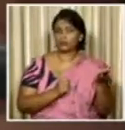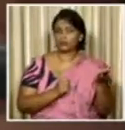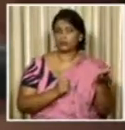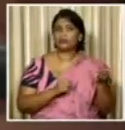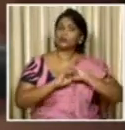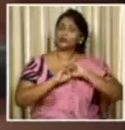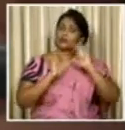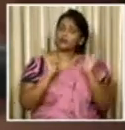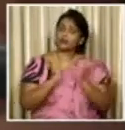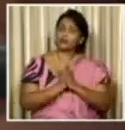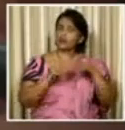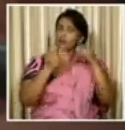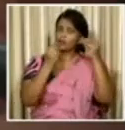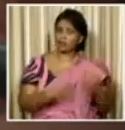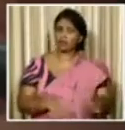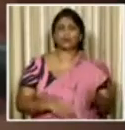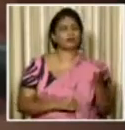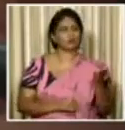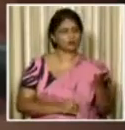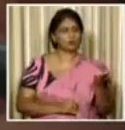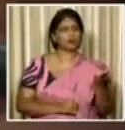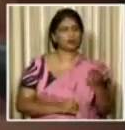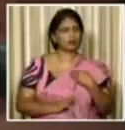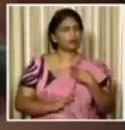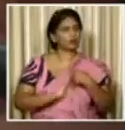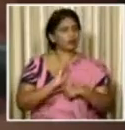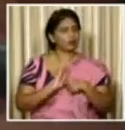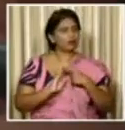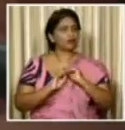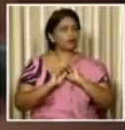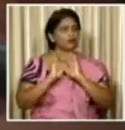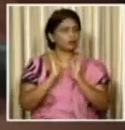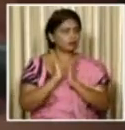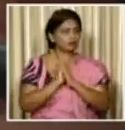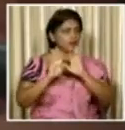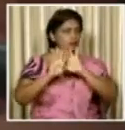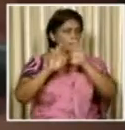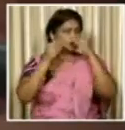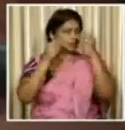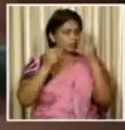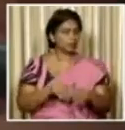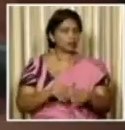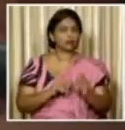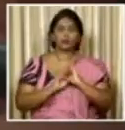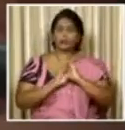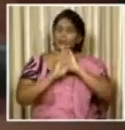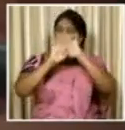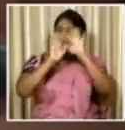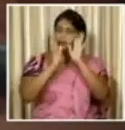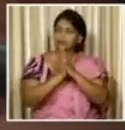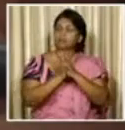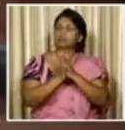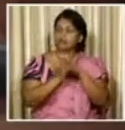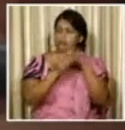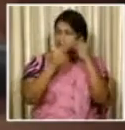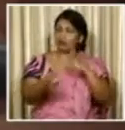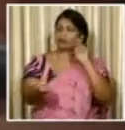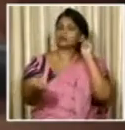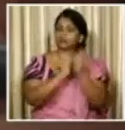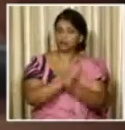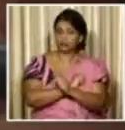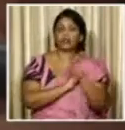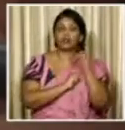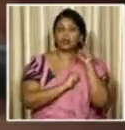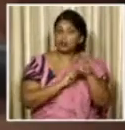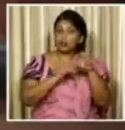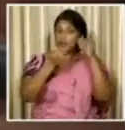ඒ සියල්ල කඩාවැටලා තිබෙන්නේ. එනිසා අපේ රටේ පද්ධතියක් ලෙස බිඳවැටලා තිබෙන්නේ. පද්ධතියක් ලෙස වෙනස් කළ යුතු තිබෙනවා.